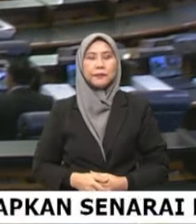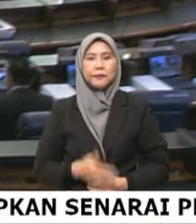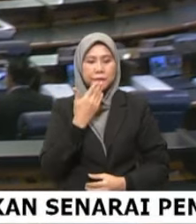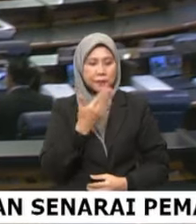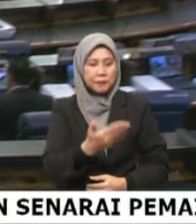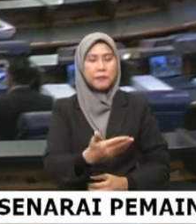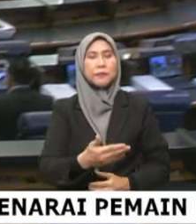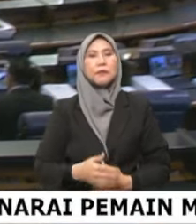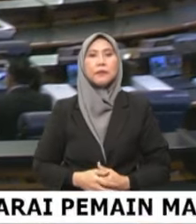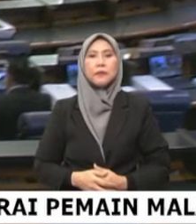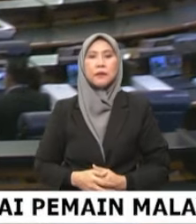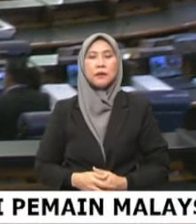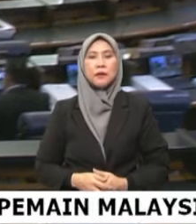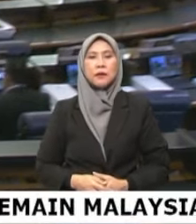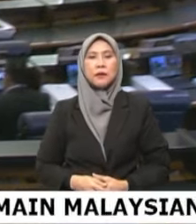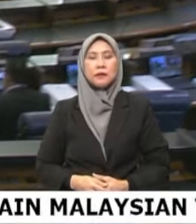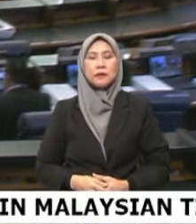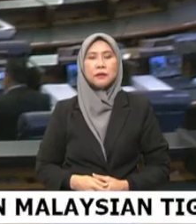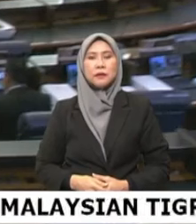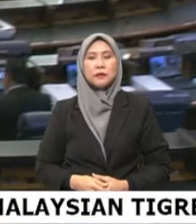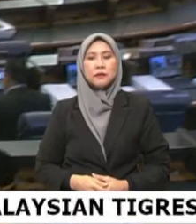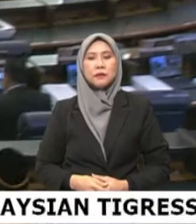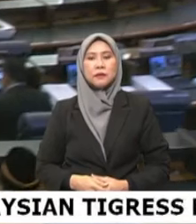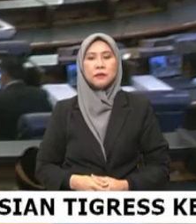Terima kasih Puan Yang Dipertua.